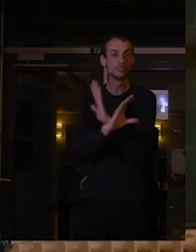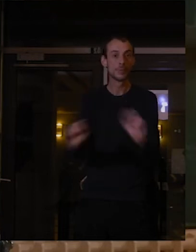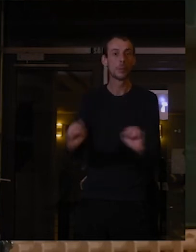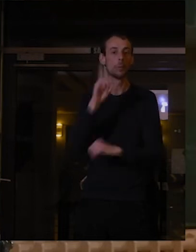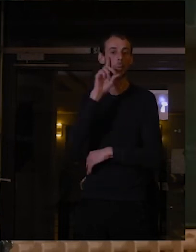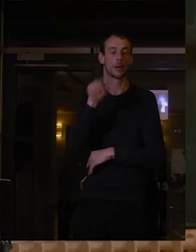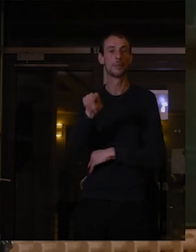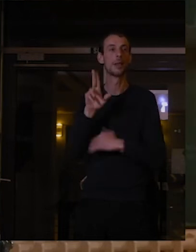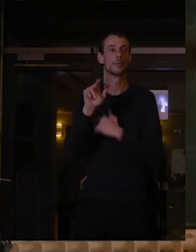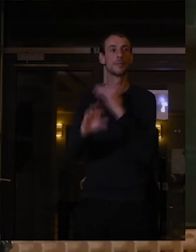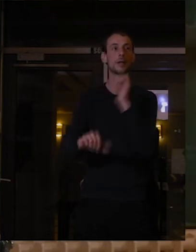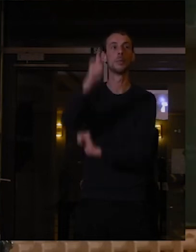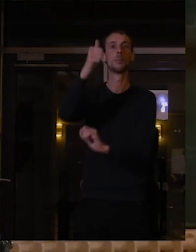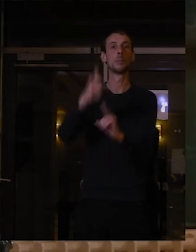fois